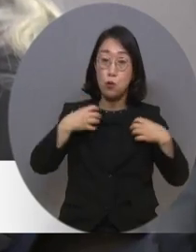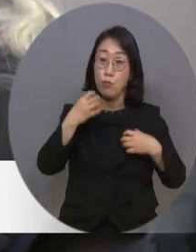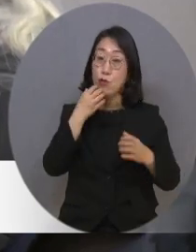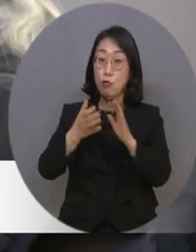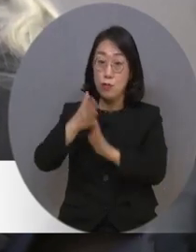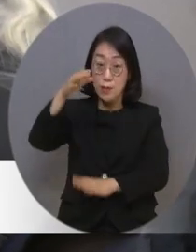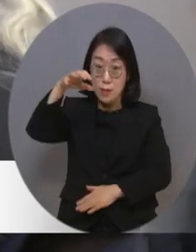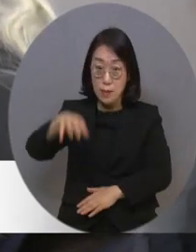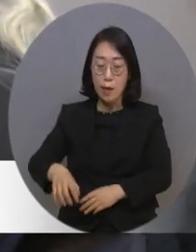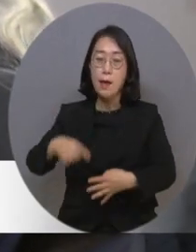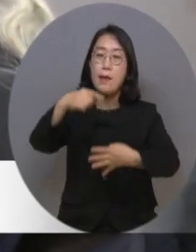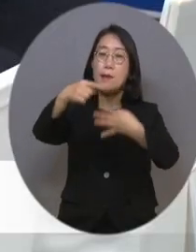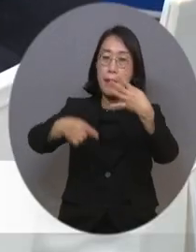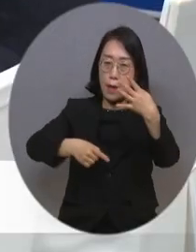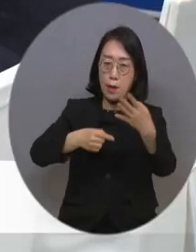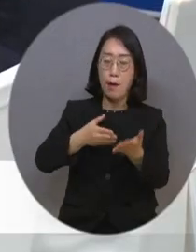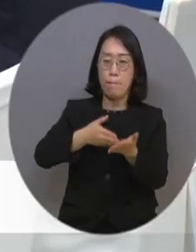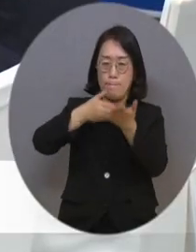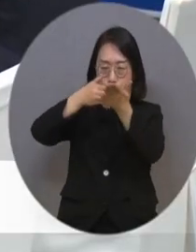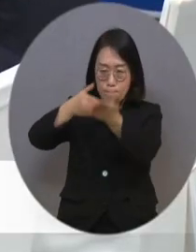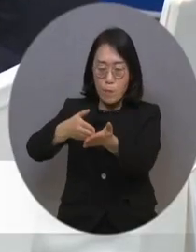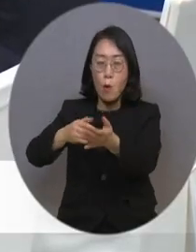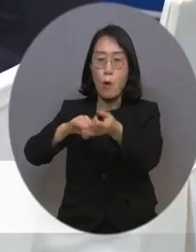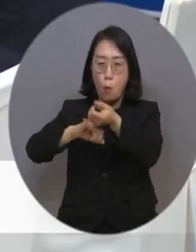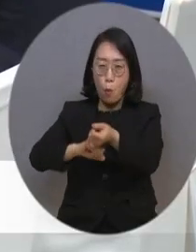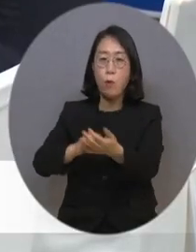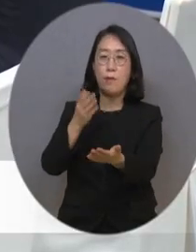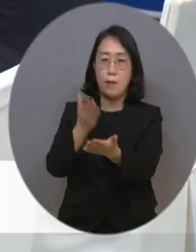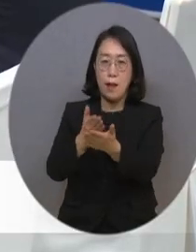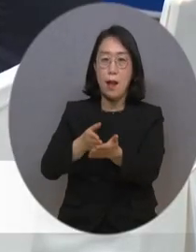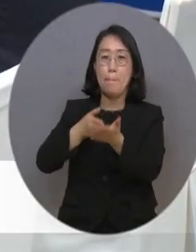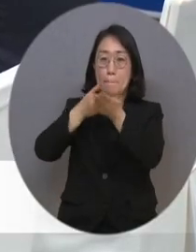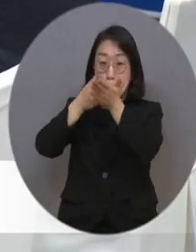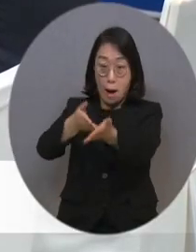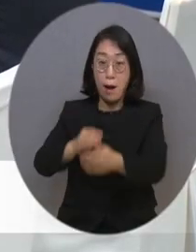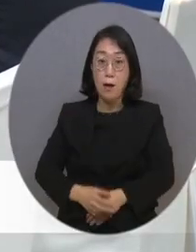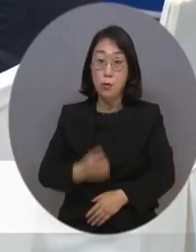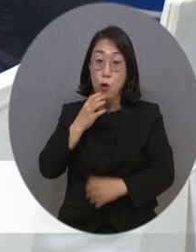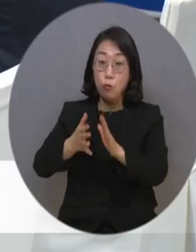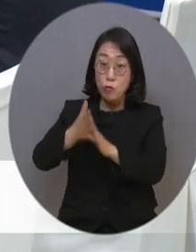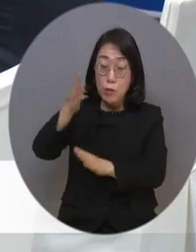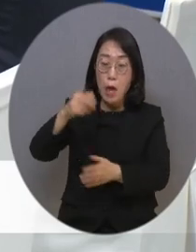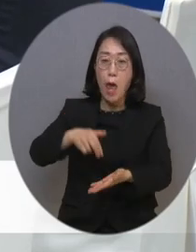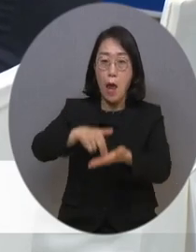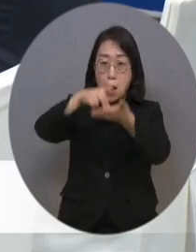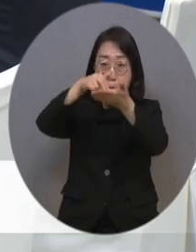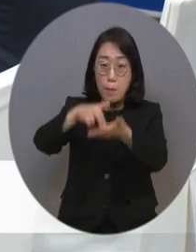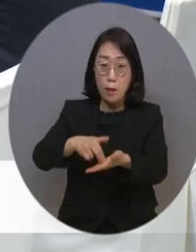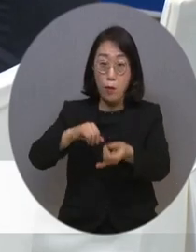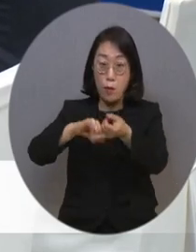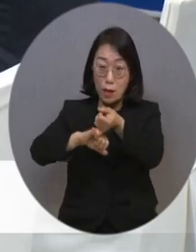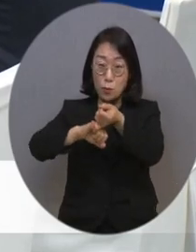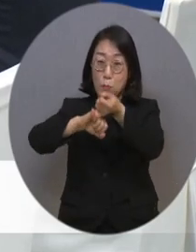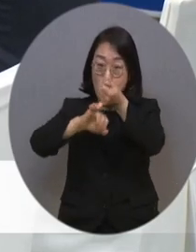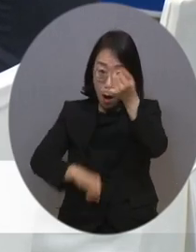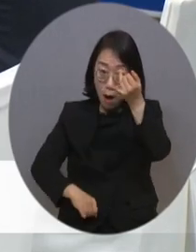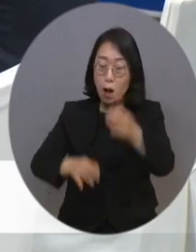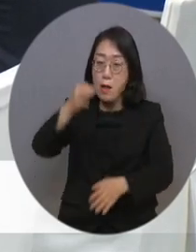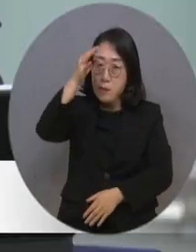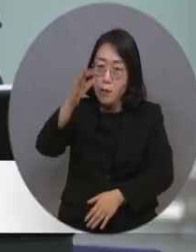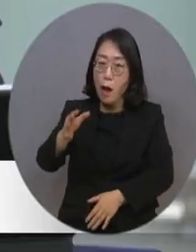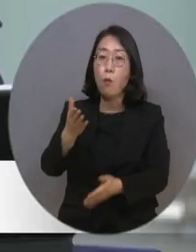서울시에 4대 요구안 반영을 요청했습니다. 이를 통해 서울시에는 엘리베이터 설치 약속 미이행